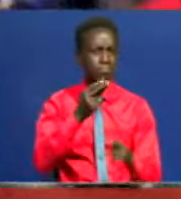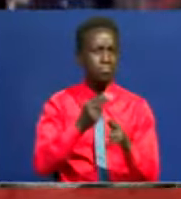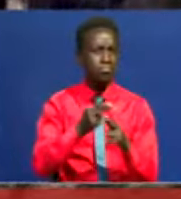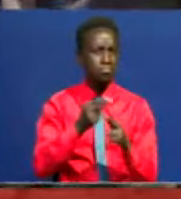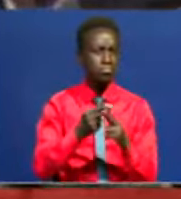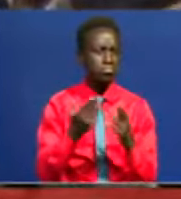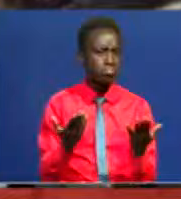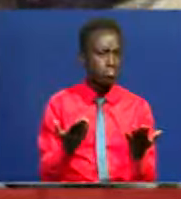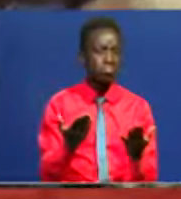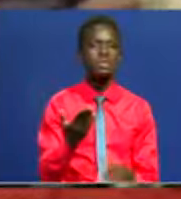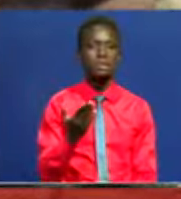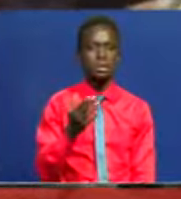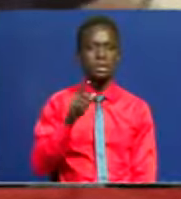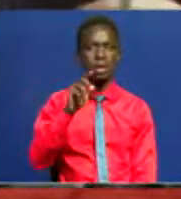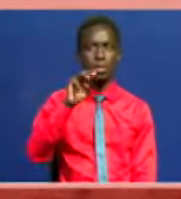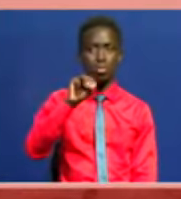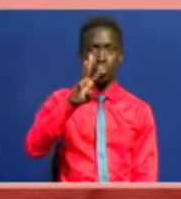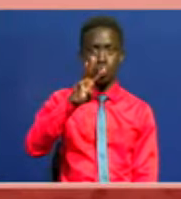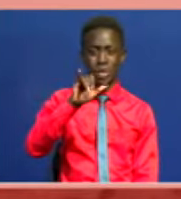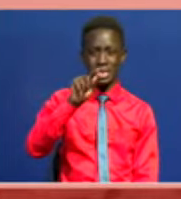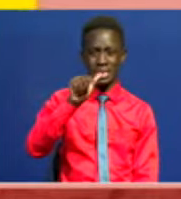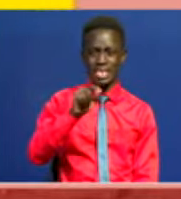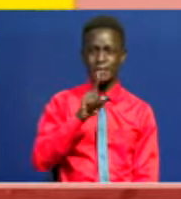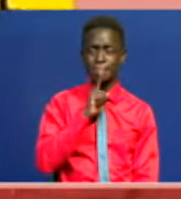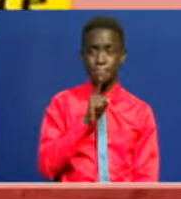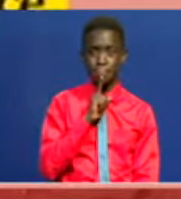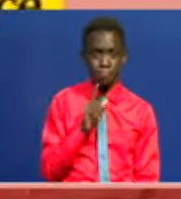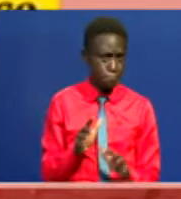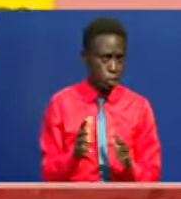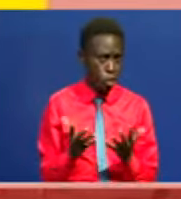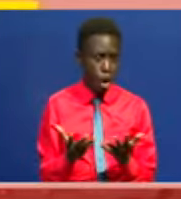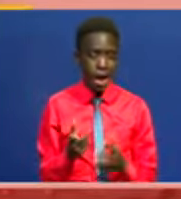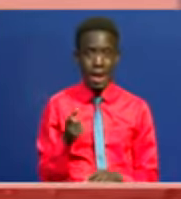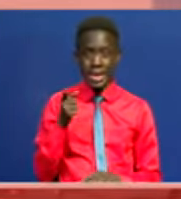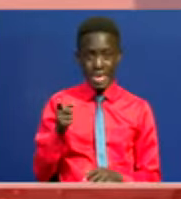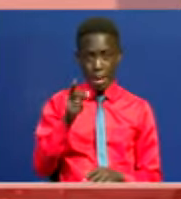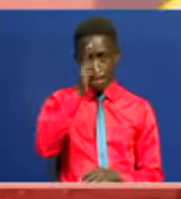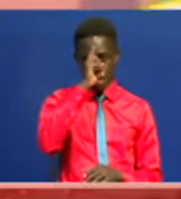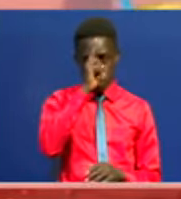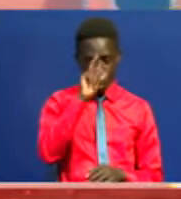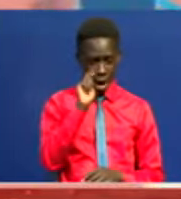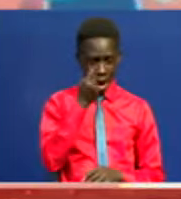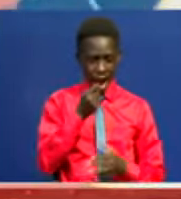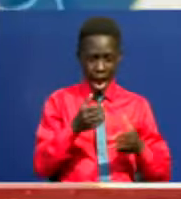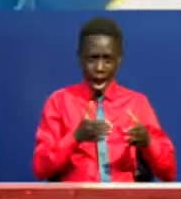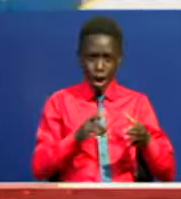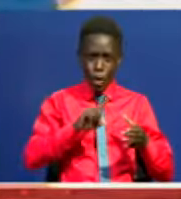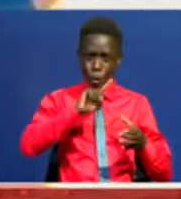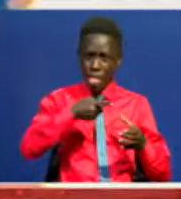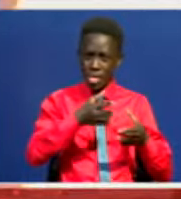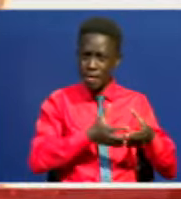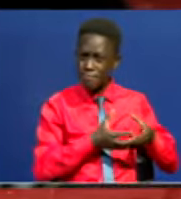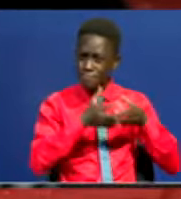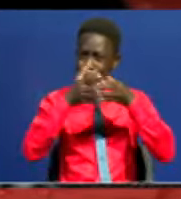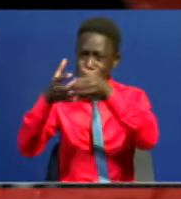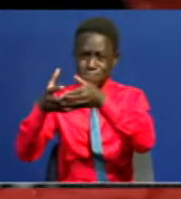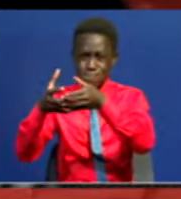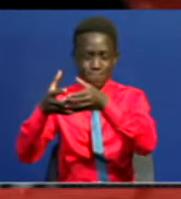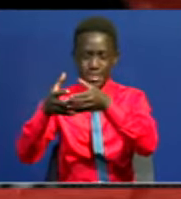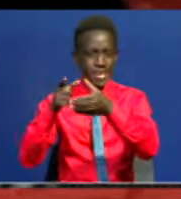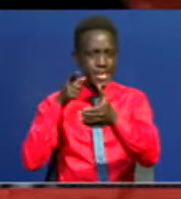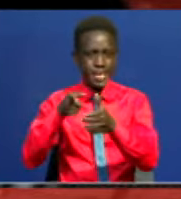hao wa polisi huko Haiti unakiuka kipengee cha katiba cha 240.